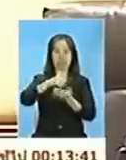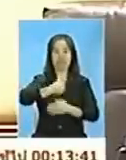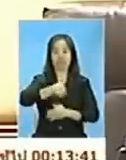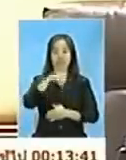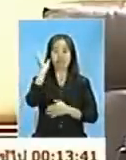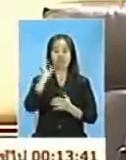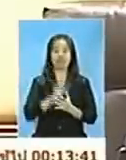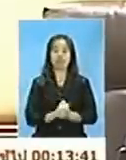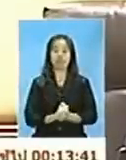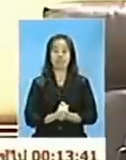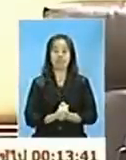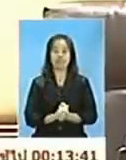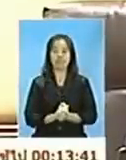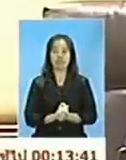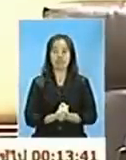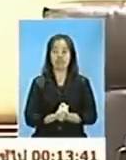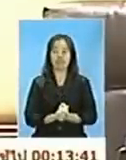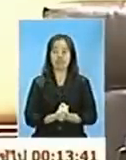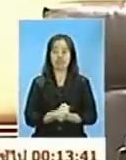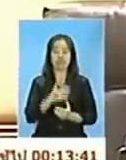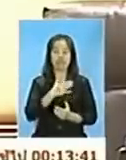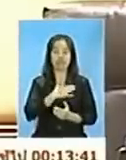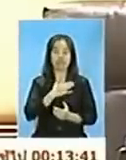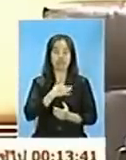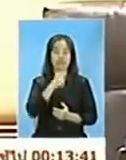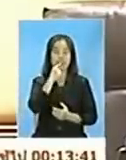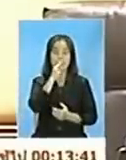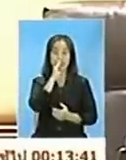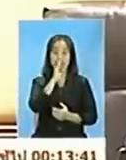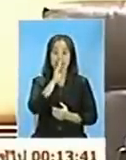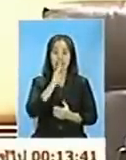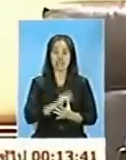จียดชั่วโคตรผมยืนยันท่านประธาน